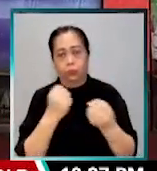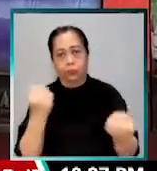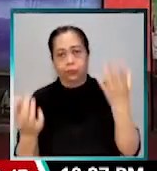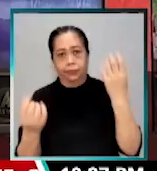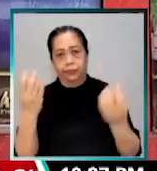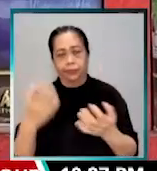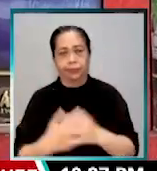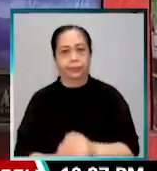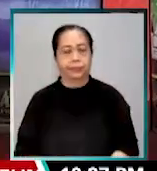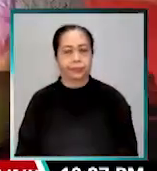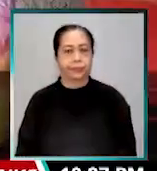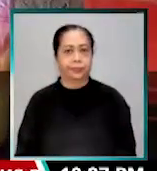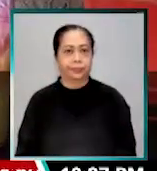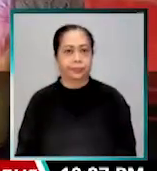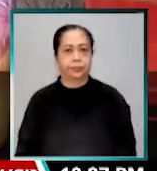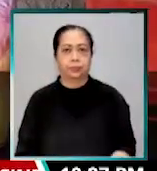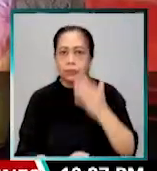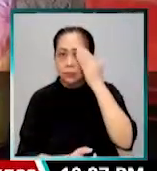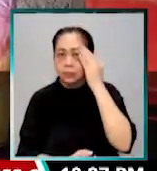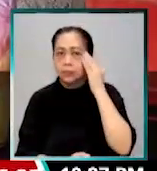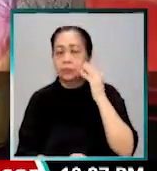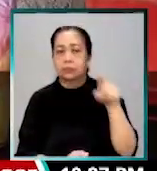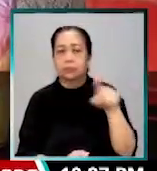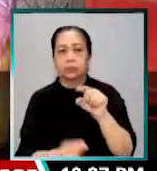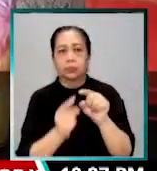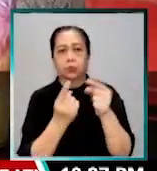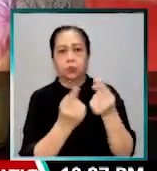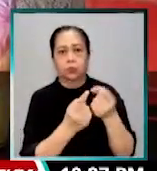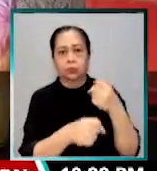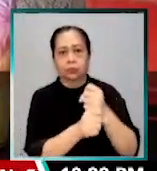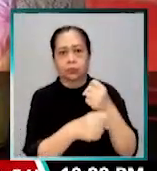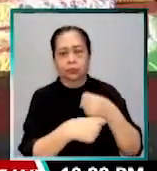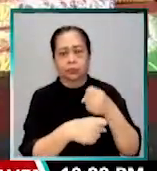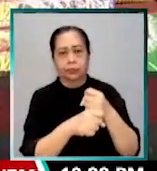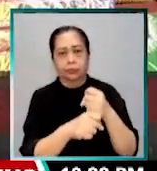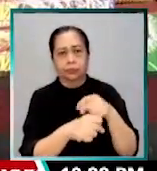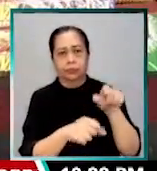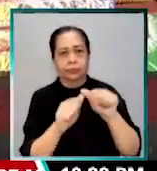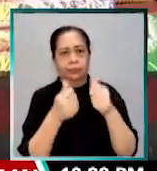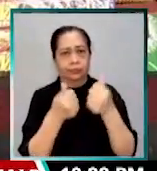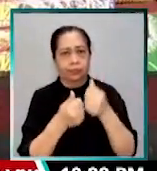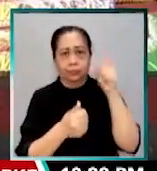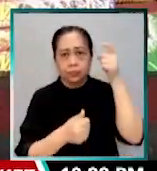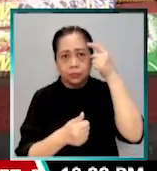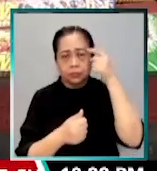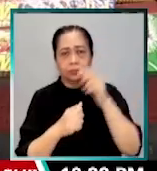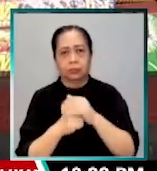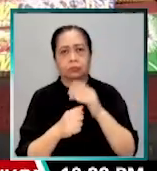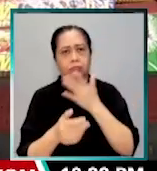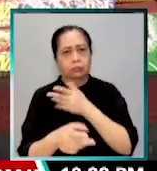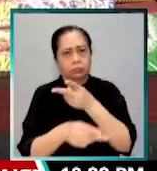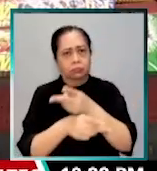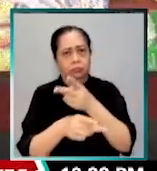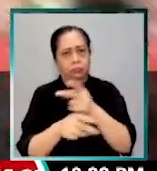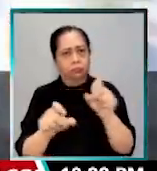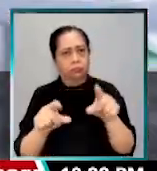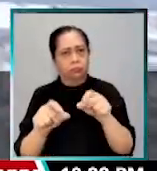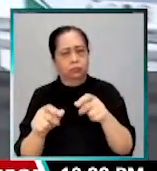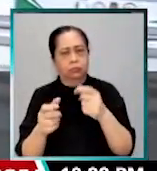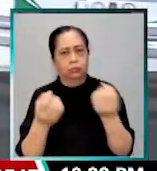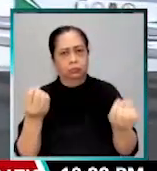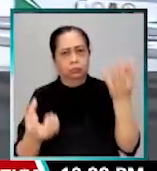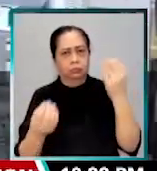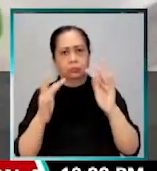taon. Umapela naman ng Pyrotechnic Manufacturers Dealers Association sa gobyerno na bantayan ang bentahan ng mga paputok